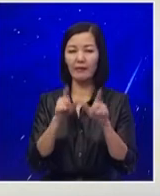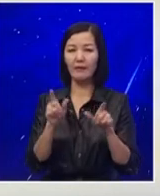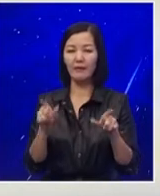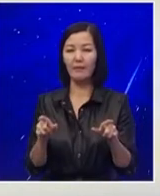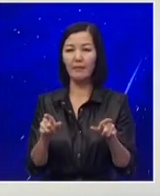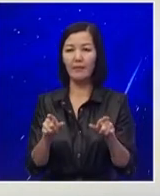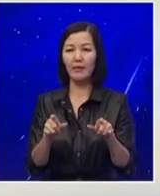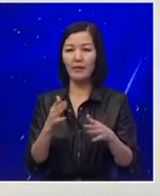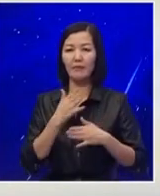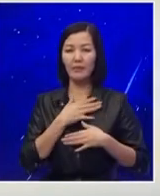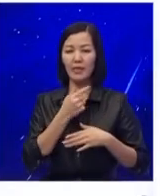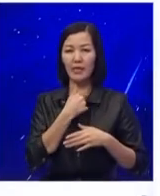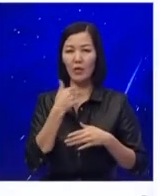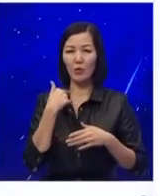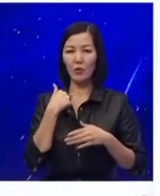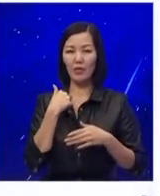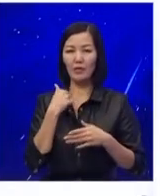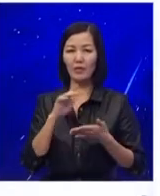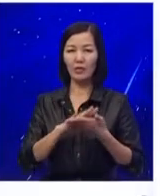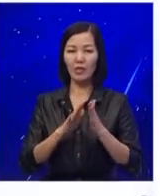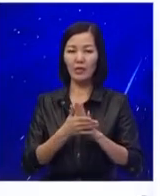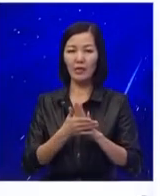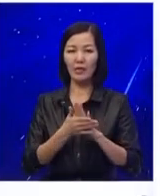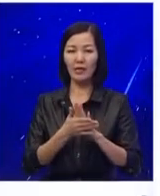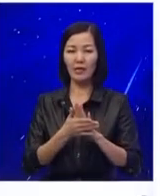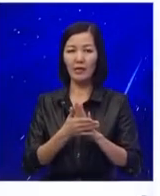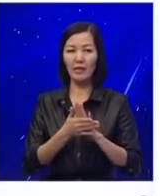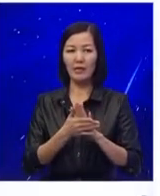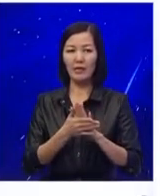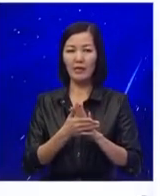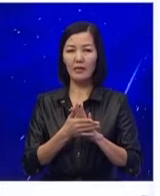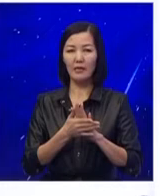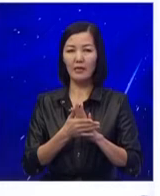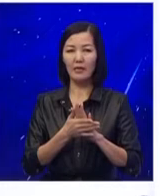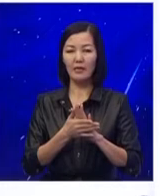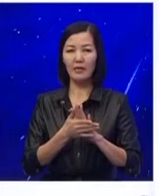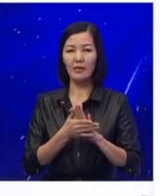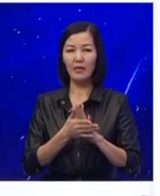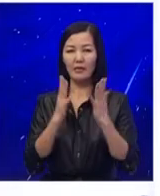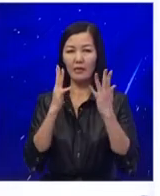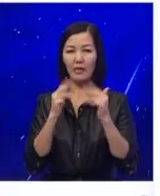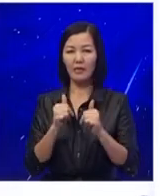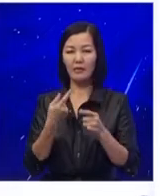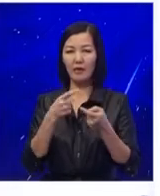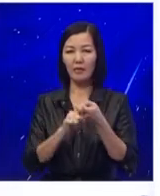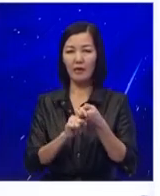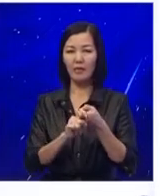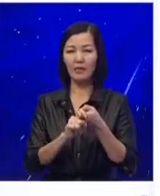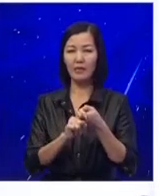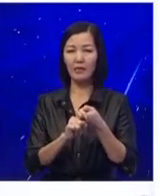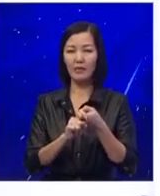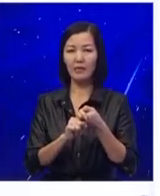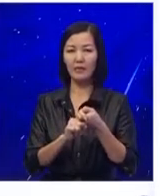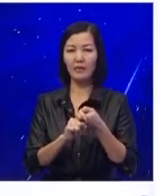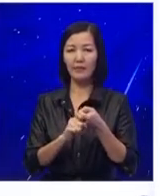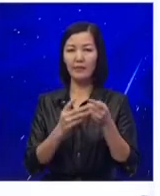бізде. Талдықорғанда эпидемиялық ахуалды қарастырып, соңғы аурушаңдық шыққаннан бері инкубациялық